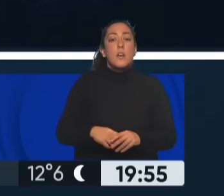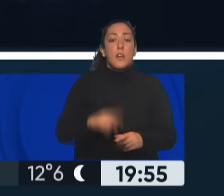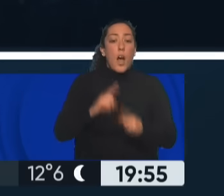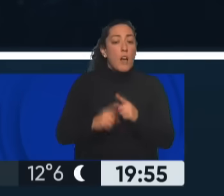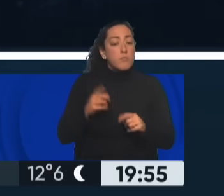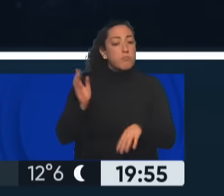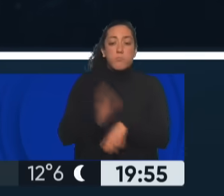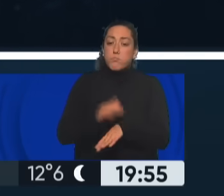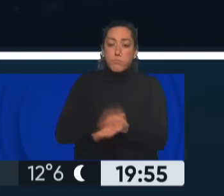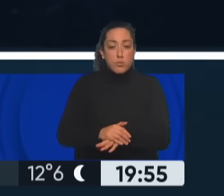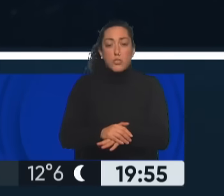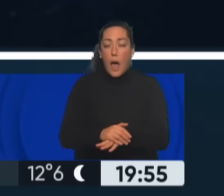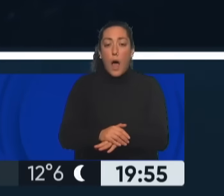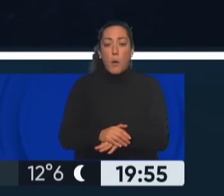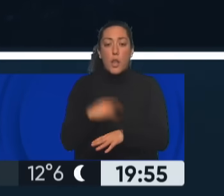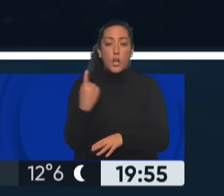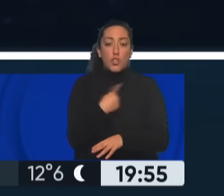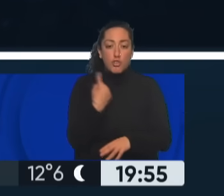Сохраняем нашу приверженность